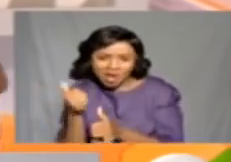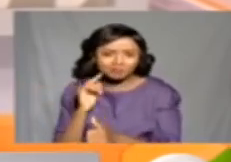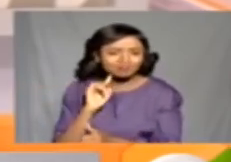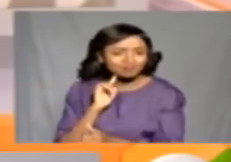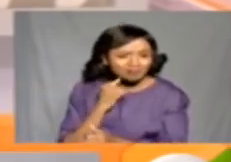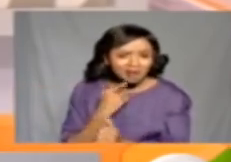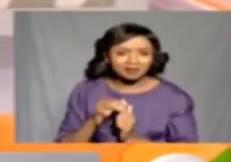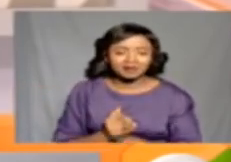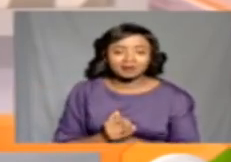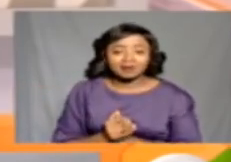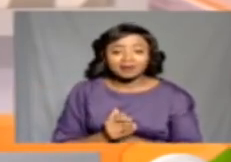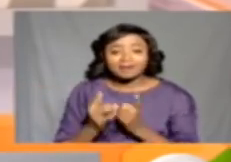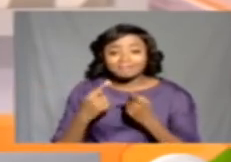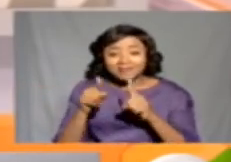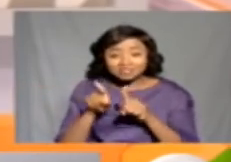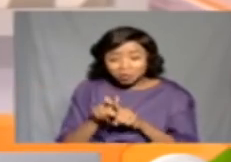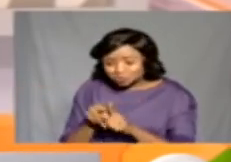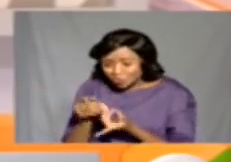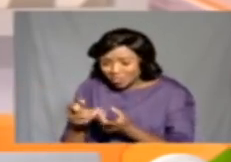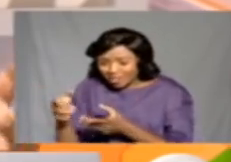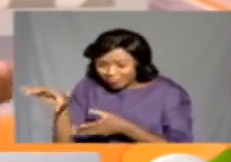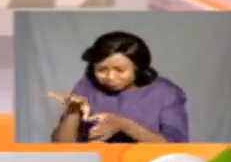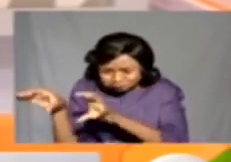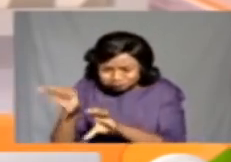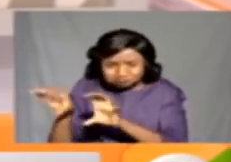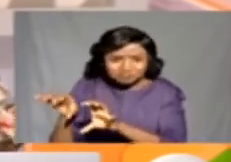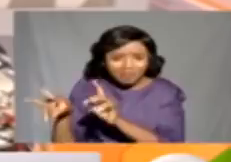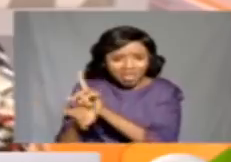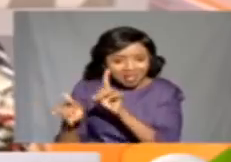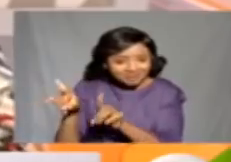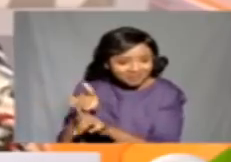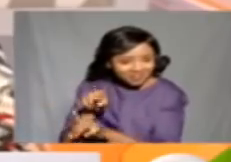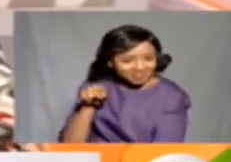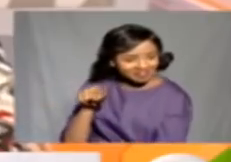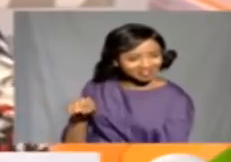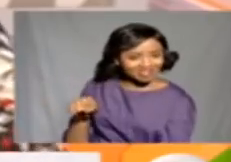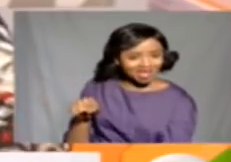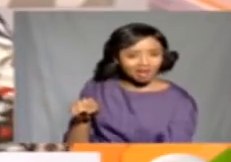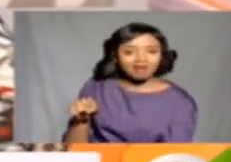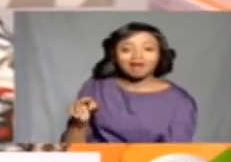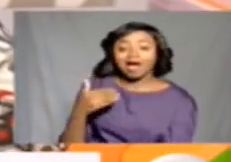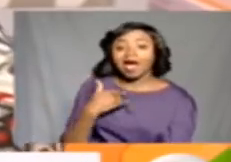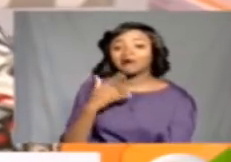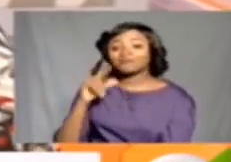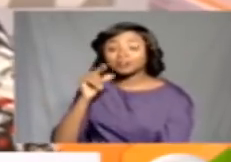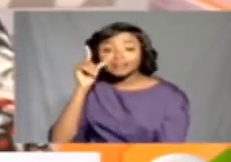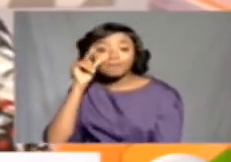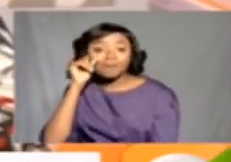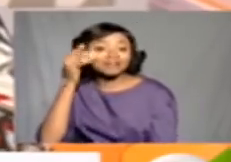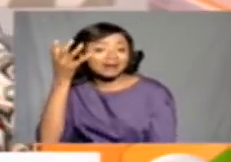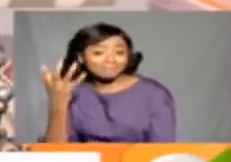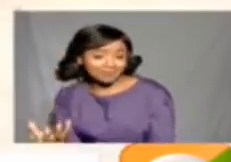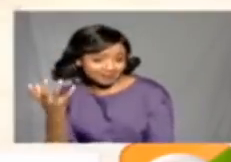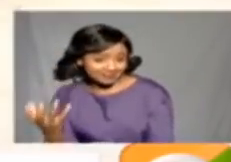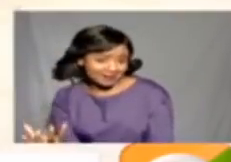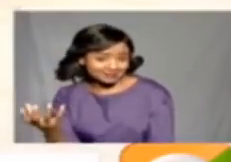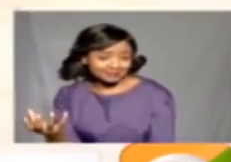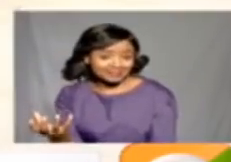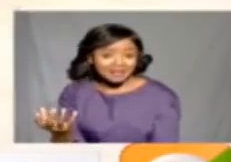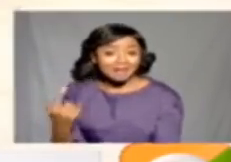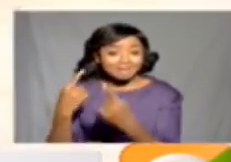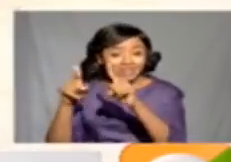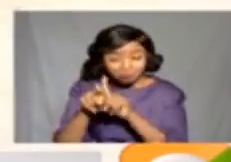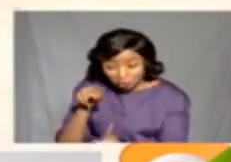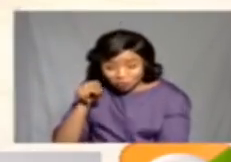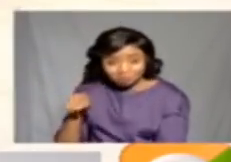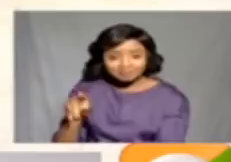mdalasini, alimradi vichokochoko vyote hivyo vinaingizwa kwenye mahamri. Na mara nyingi mahamri